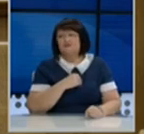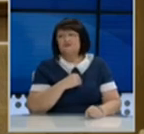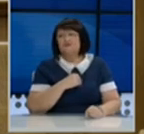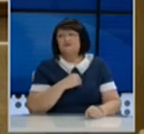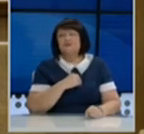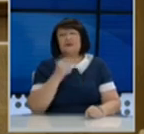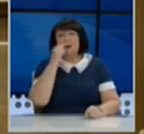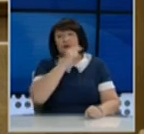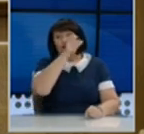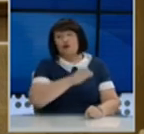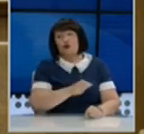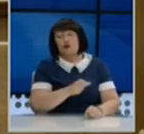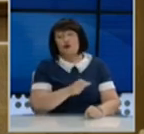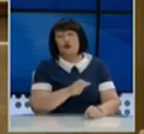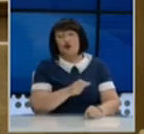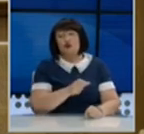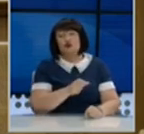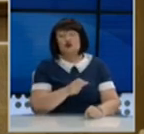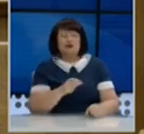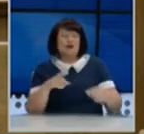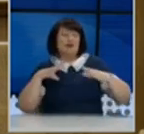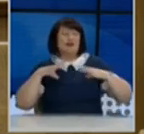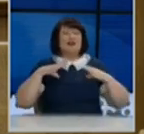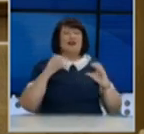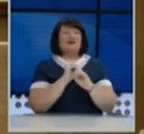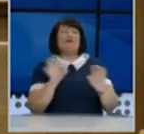ένας πρωθυπουργός ο οποίος διαφημίζει